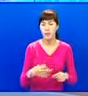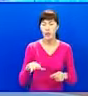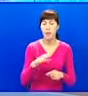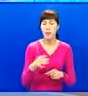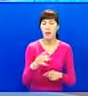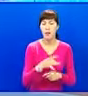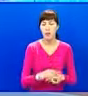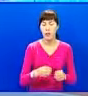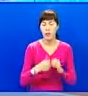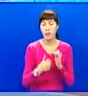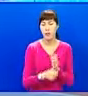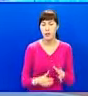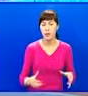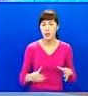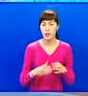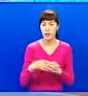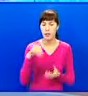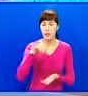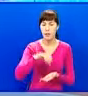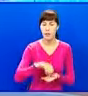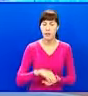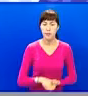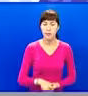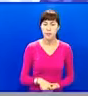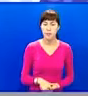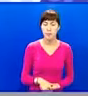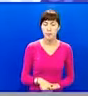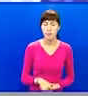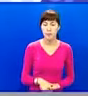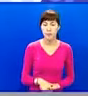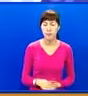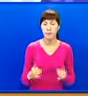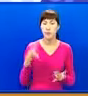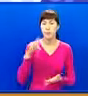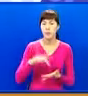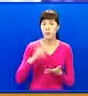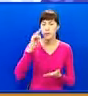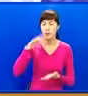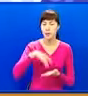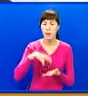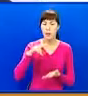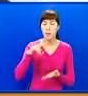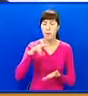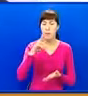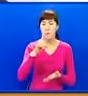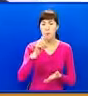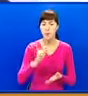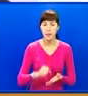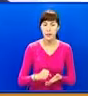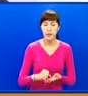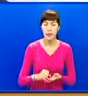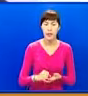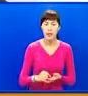барлық ауданынан 16 команда қатысуға ниет білдірген. Бүгін қаламыздағы Шымкент Плаза сауда орталығының алдында ұлттық